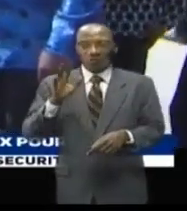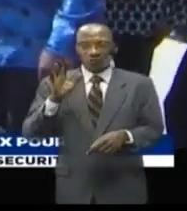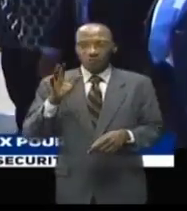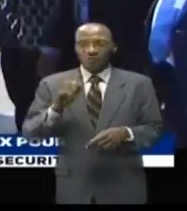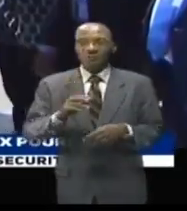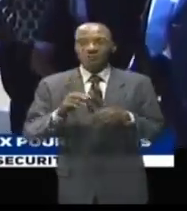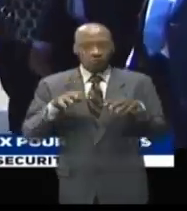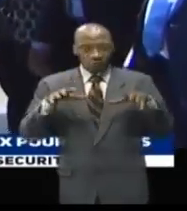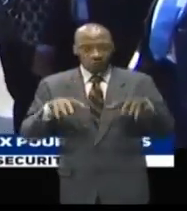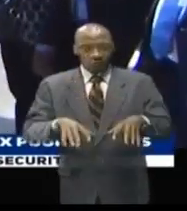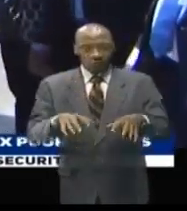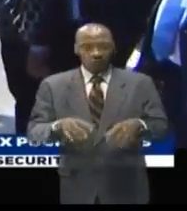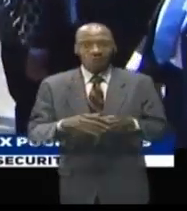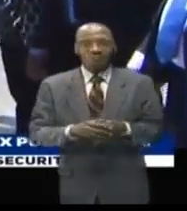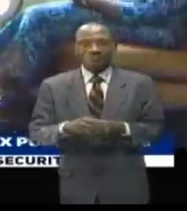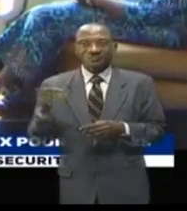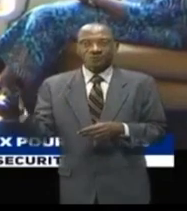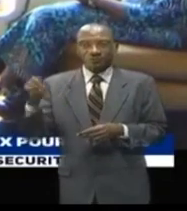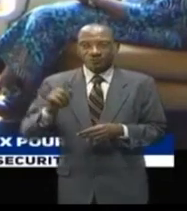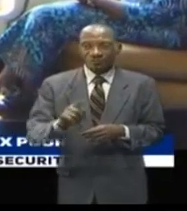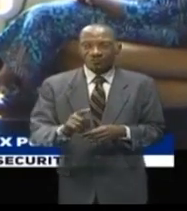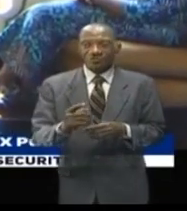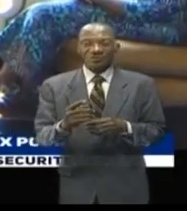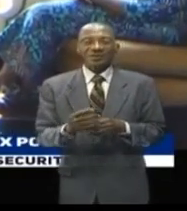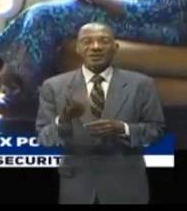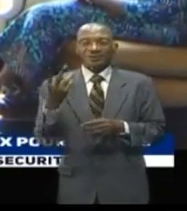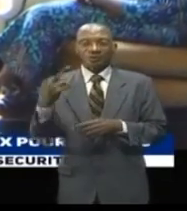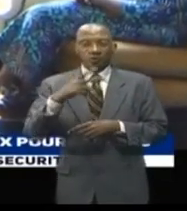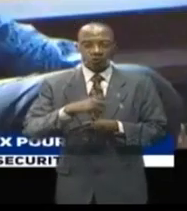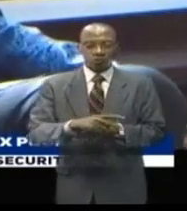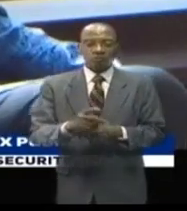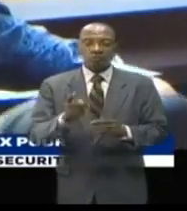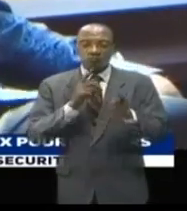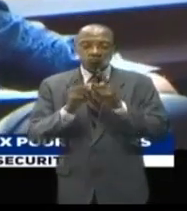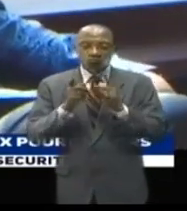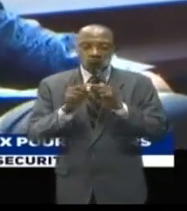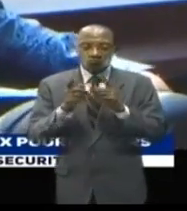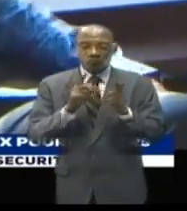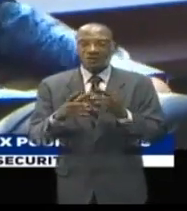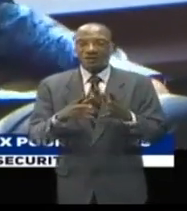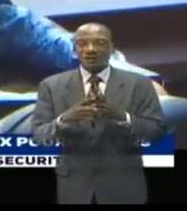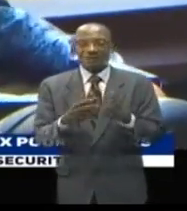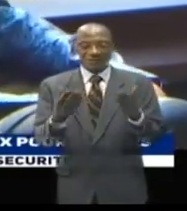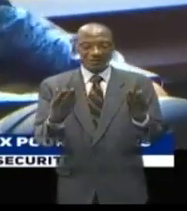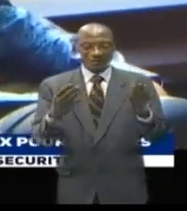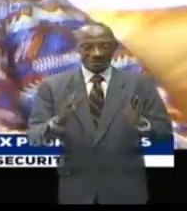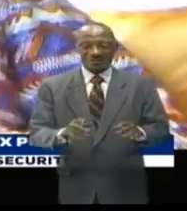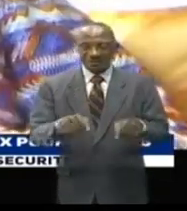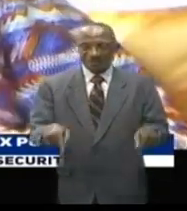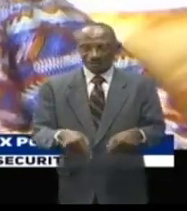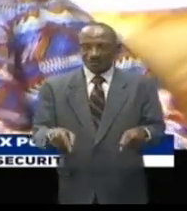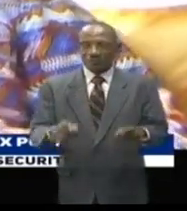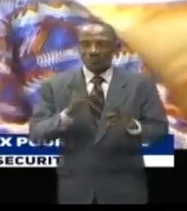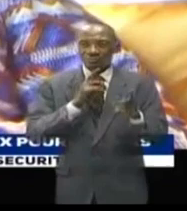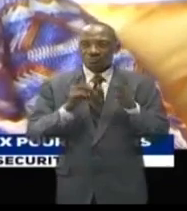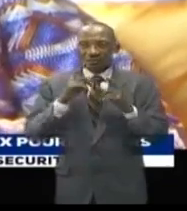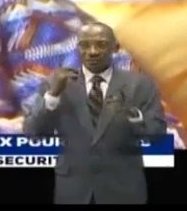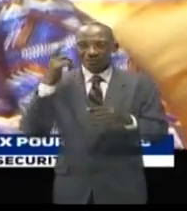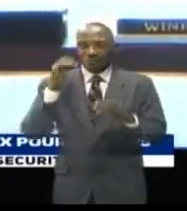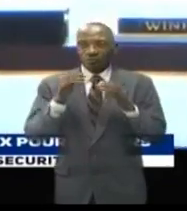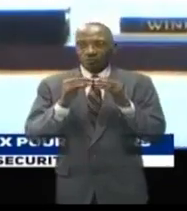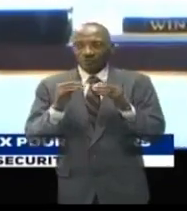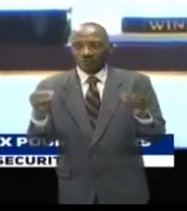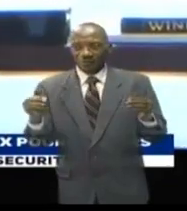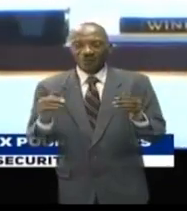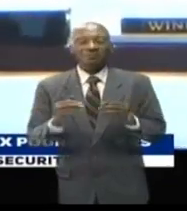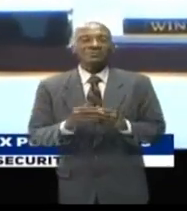travail de 48 heures vient préparer avec les acteurs nationaux le troisième round de Nairobi 3 de pour parler de paix projeté au cours de la